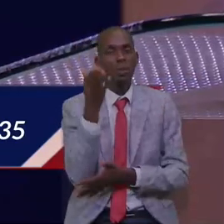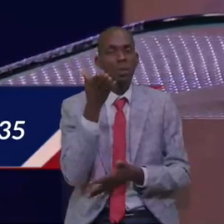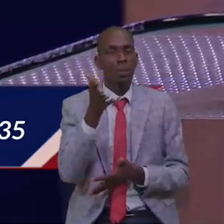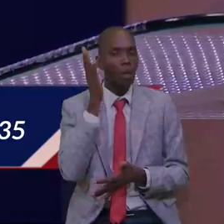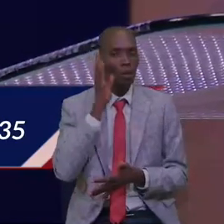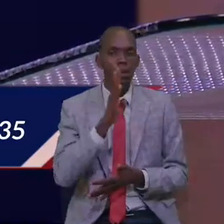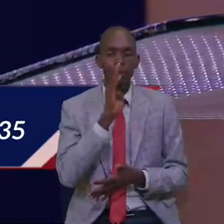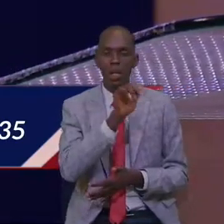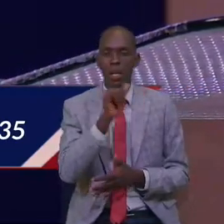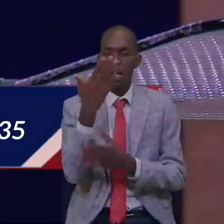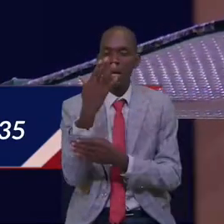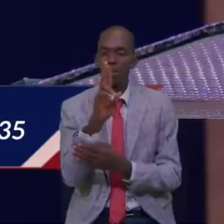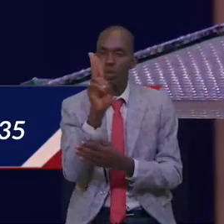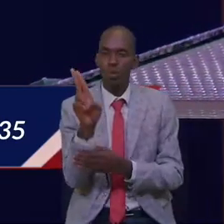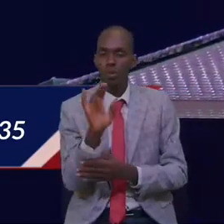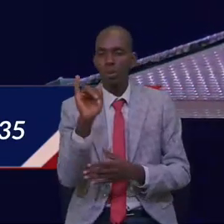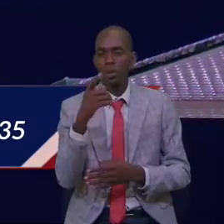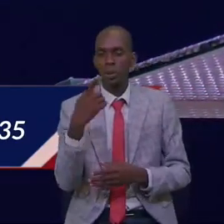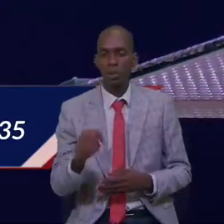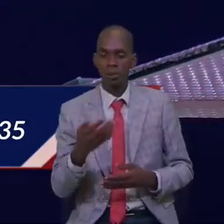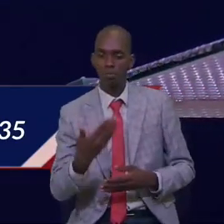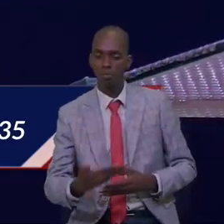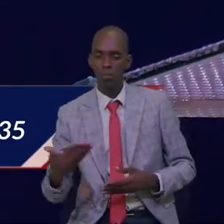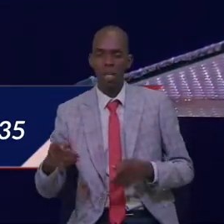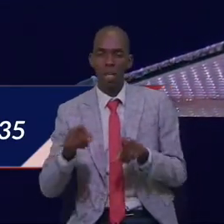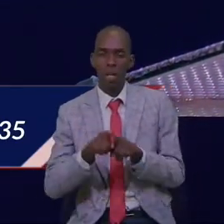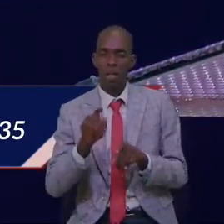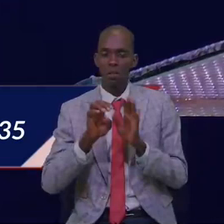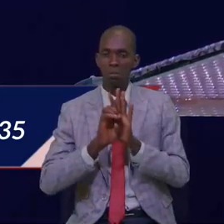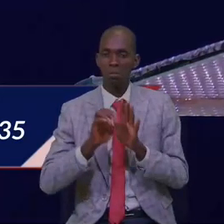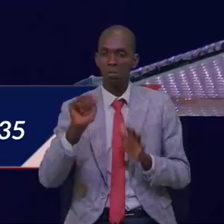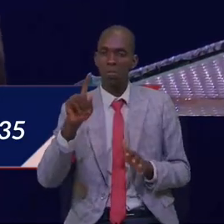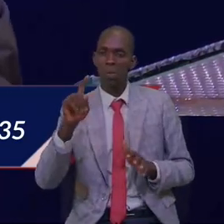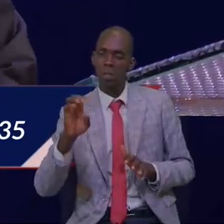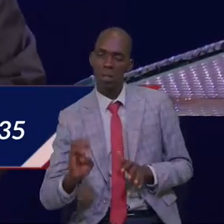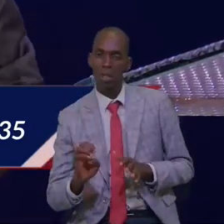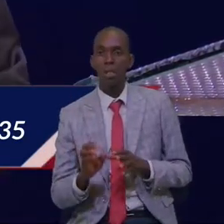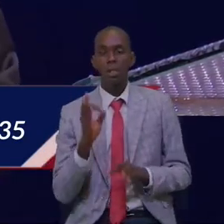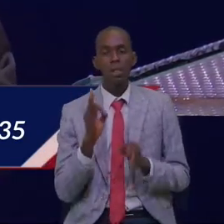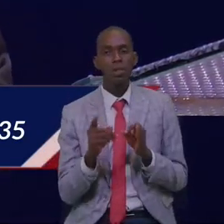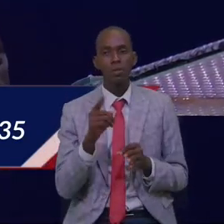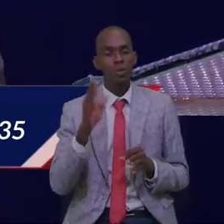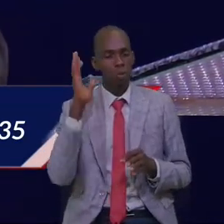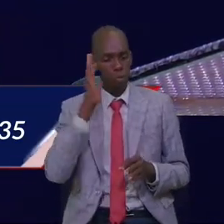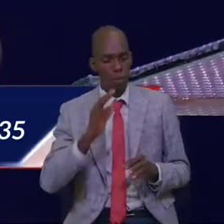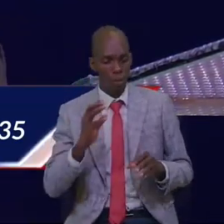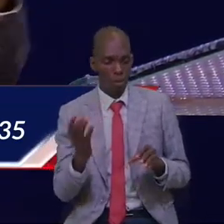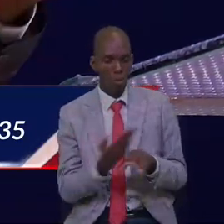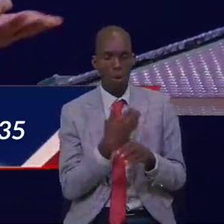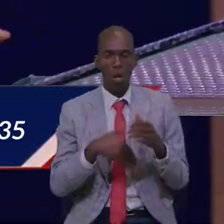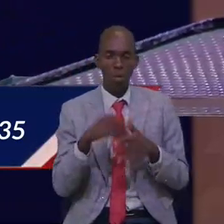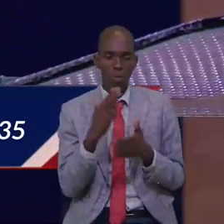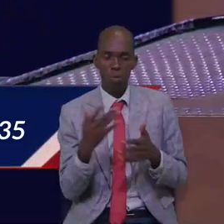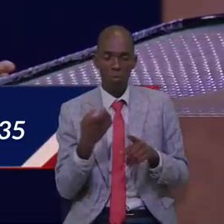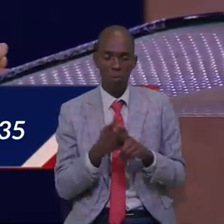qu'une main se serve d'une machette. Si il faut couper, tailler une pierre d'une montagne, il faut